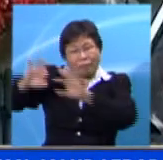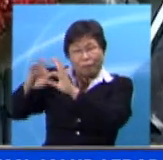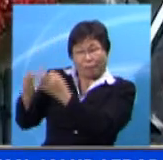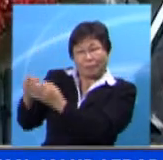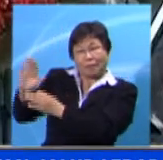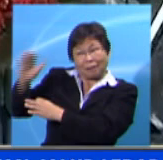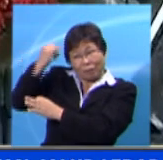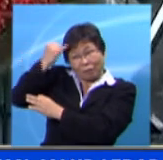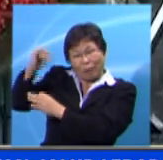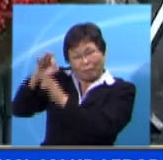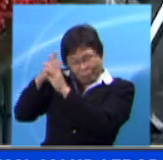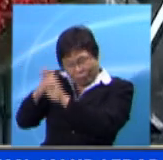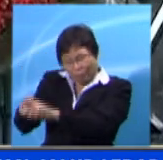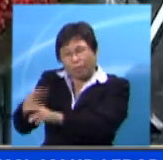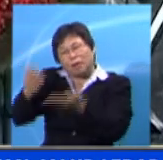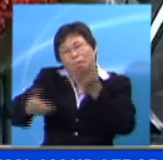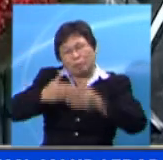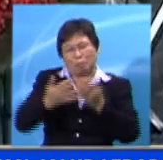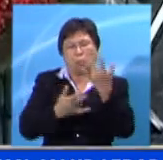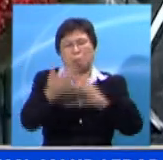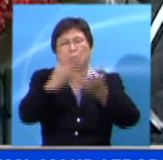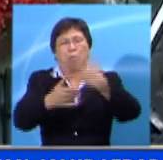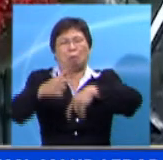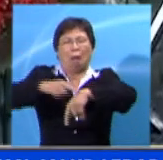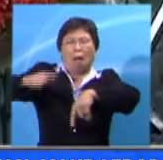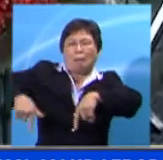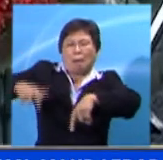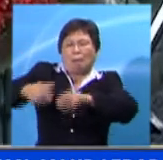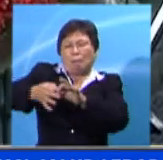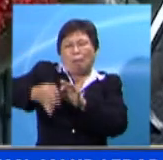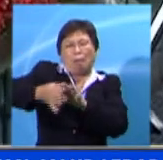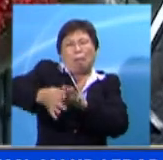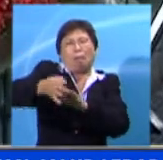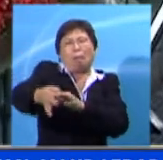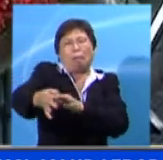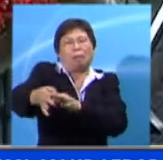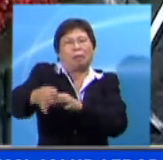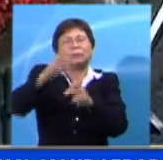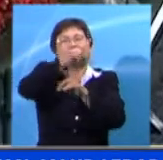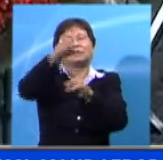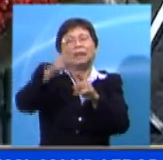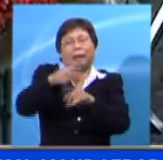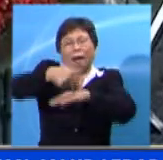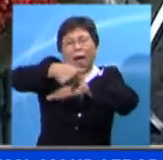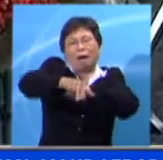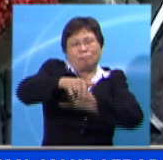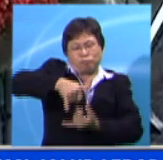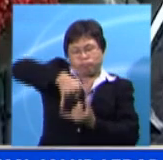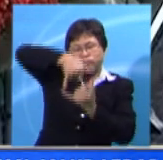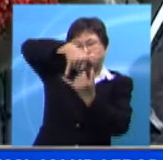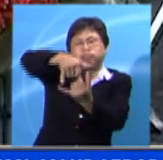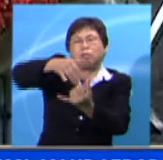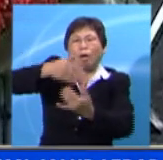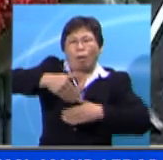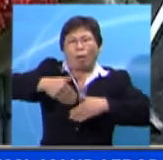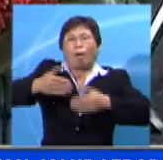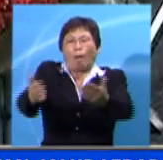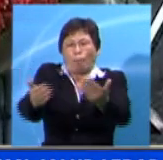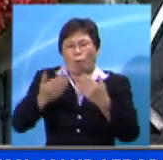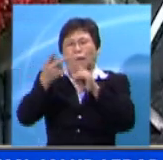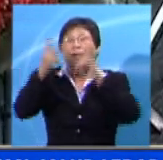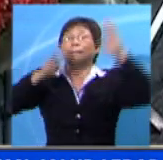kerana proses itu mungkin akan melambatkan serta menangguhkan lagi Tarikh penghantaran pulang Mayat ke